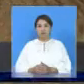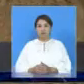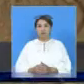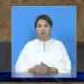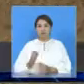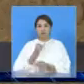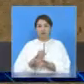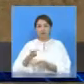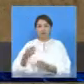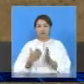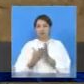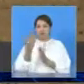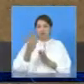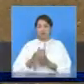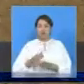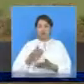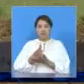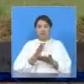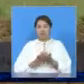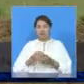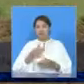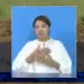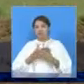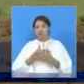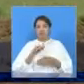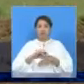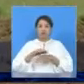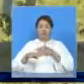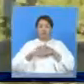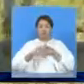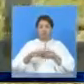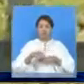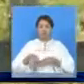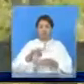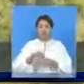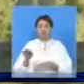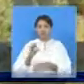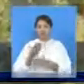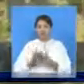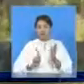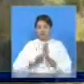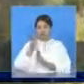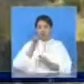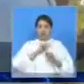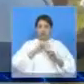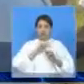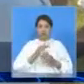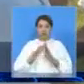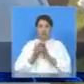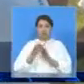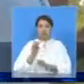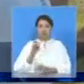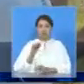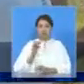Темпы работы в районе высокие. Хлеборобы активно ведут необходимые работы в поле. Аким области Ондасын Уразалин начал свою рабочую поездку с села